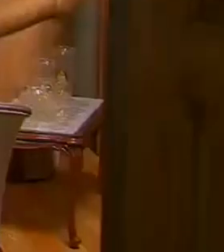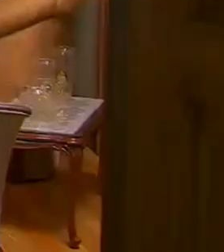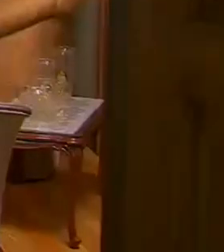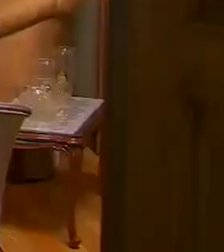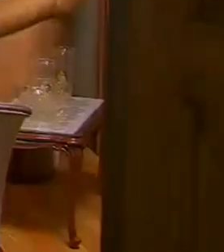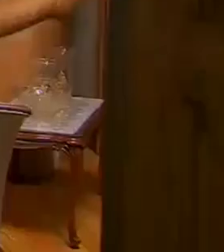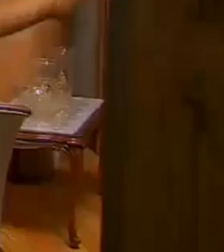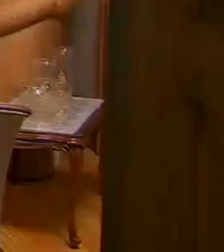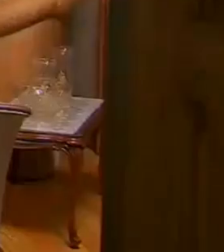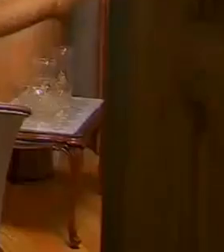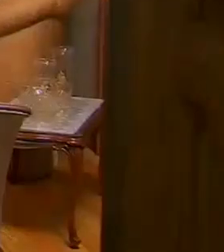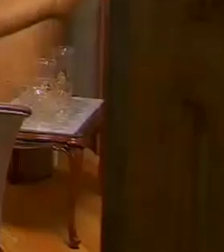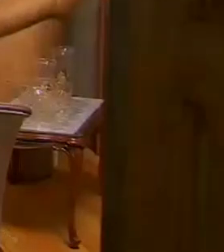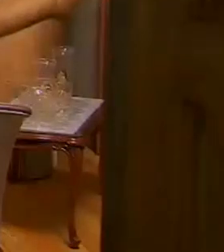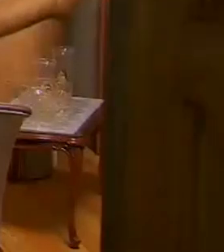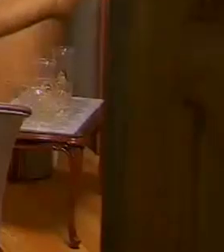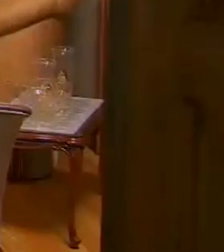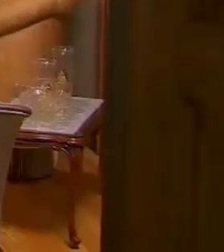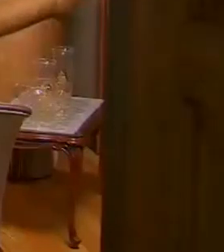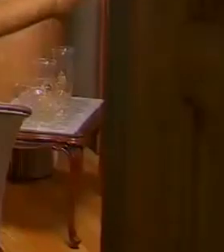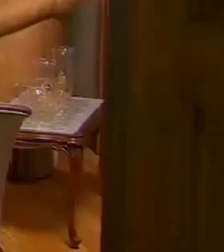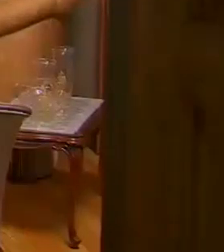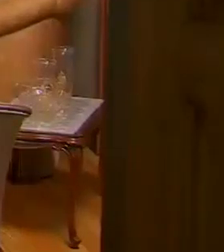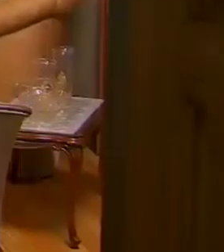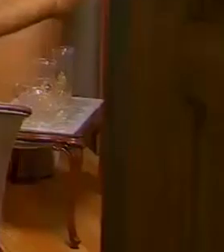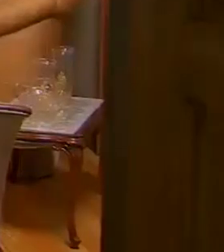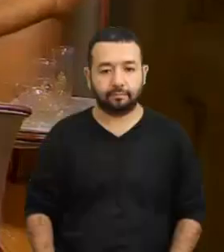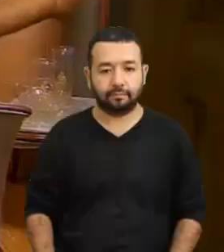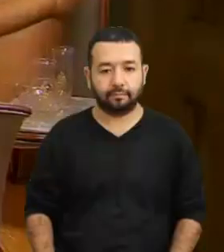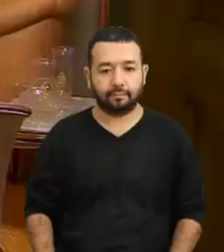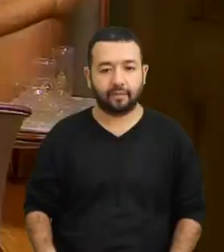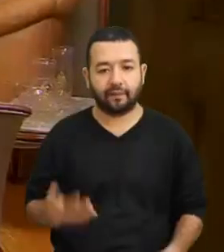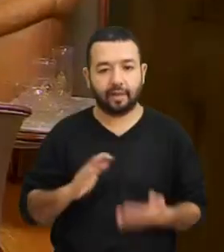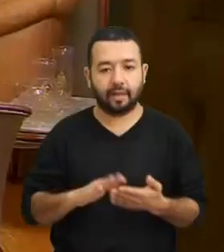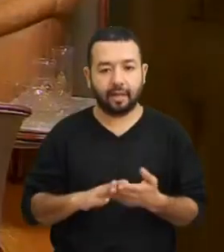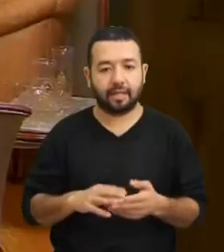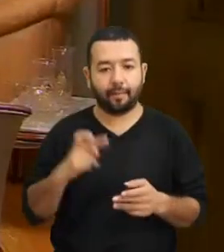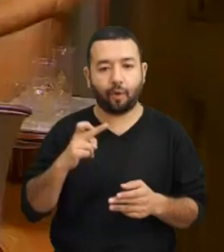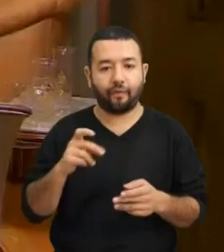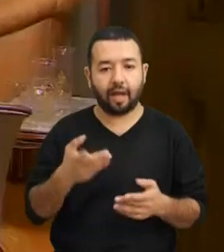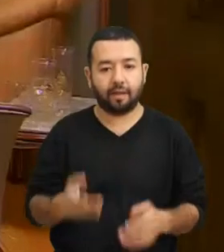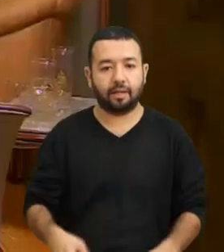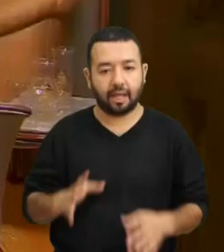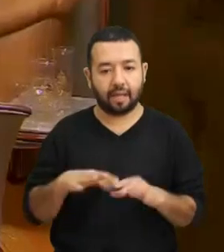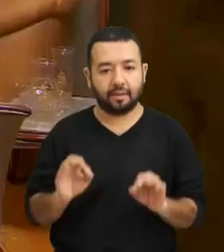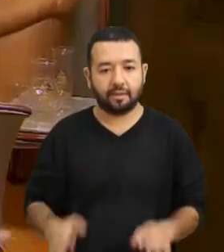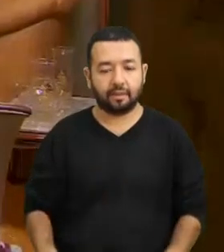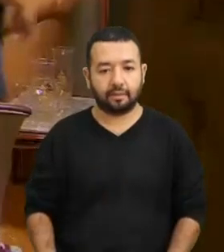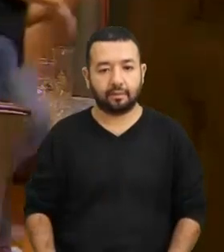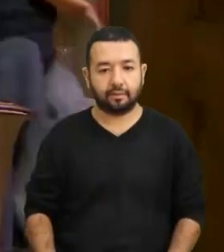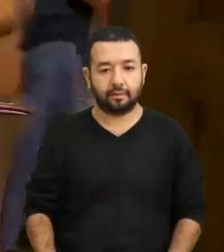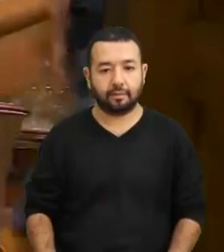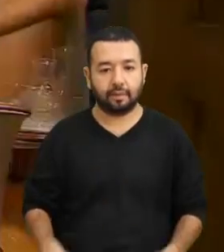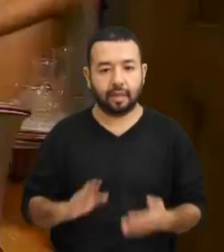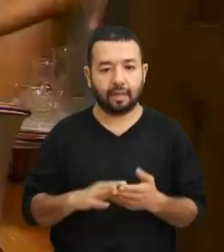Mahmut'la Badire Burhan'ın yönlendirmesiyle kameranın arkasına geçtiler. Evet arkadaşlar prova. Hazırsak.